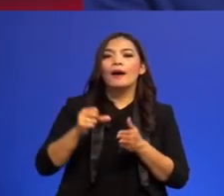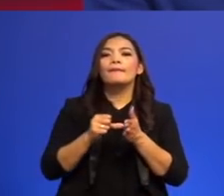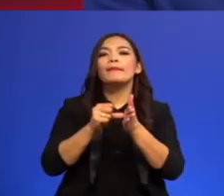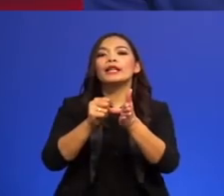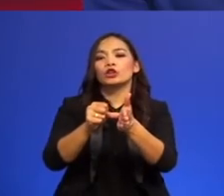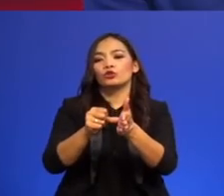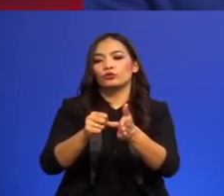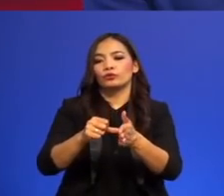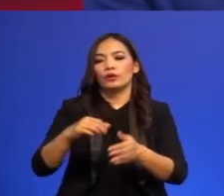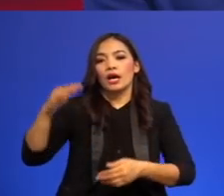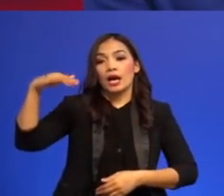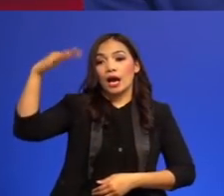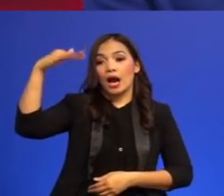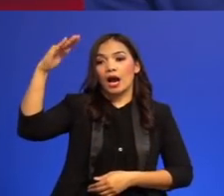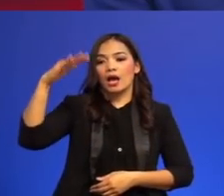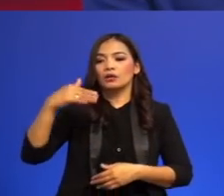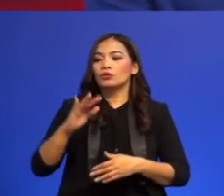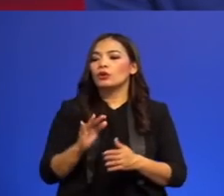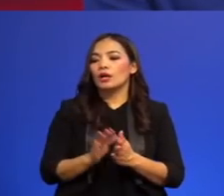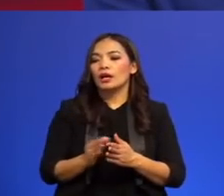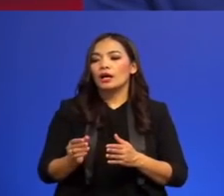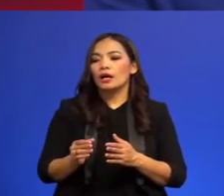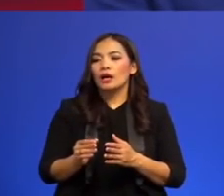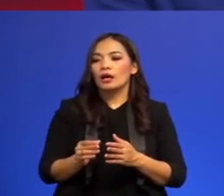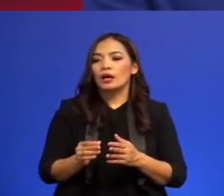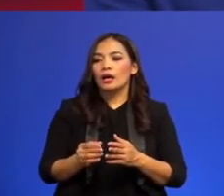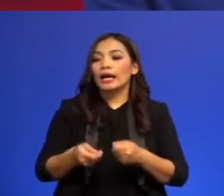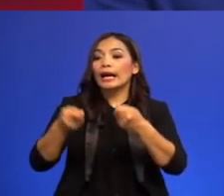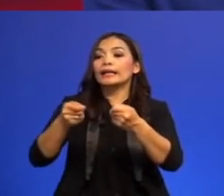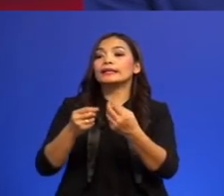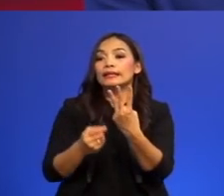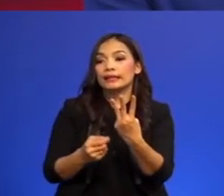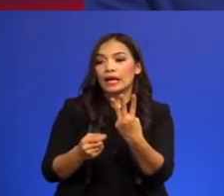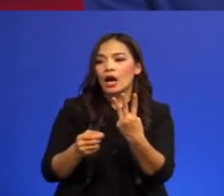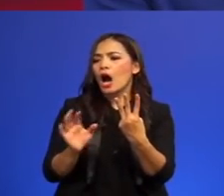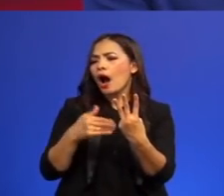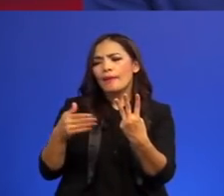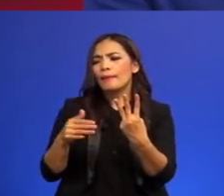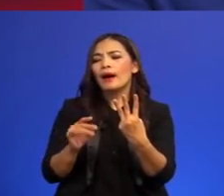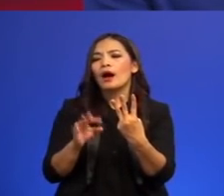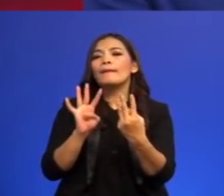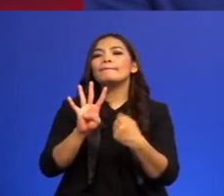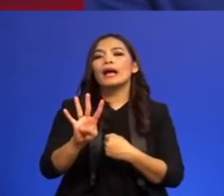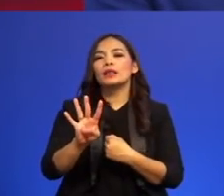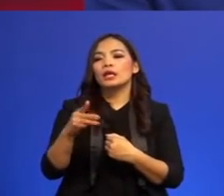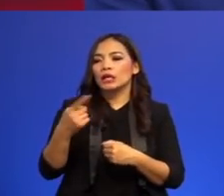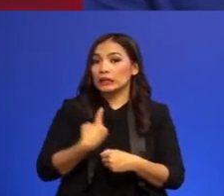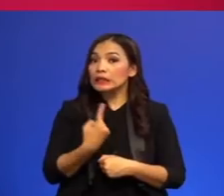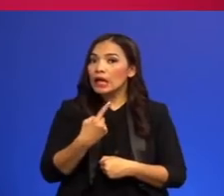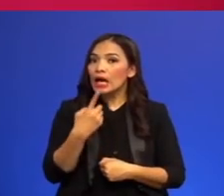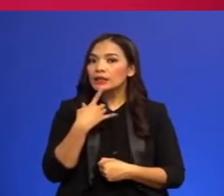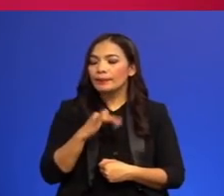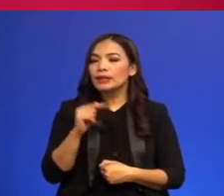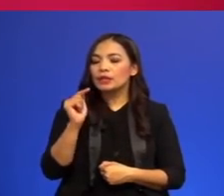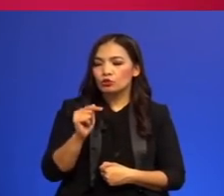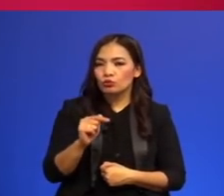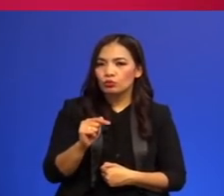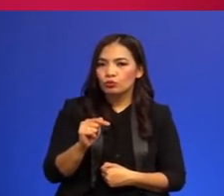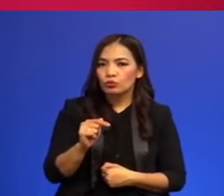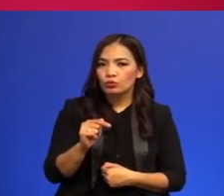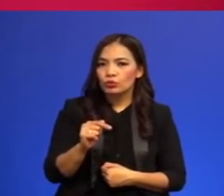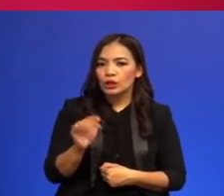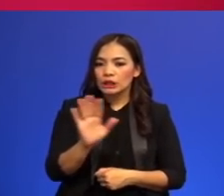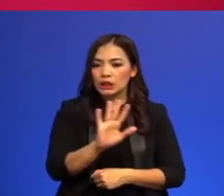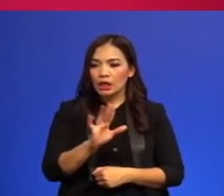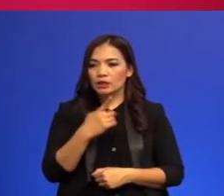mam. Kita kasih 3 aja ya, kasih 4 lah, gak cukup 3 itu. Kitanya yang mesti begitu.